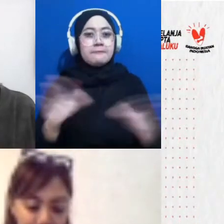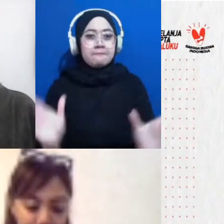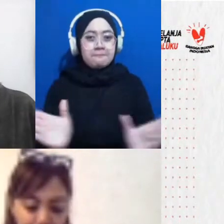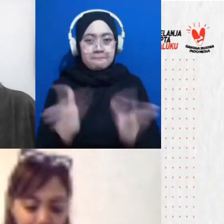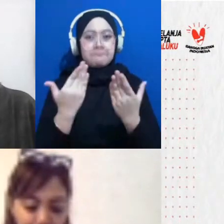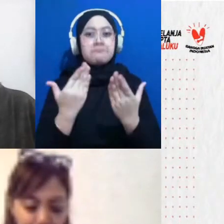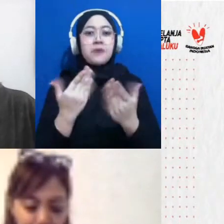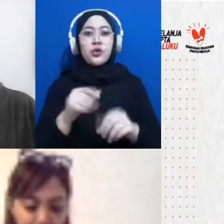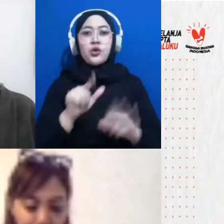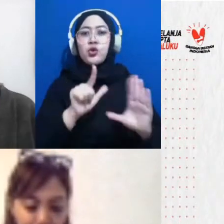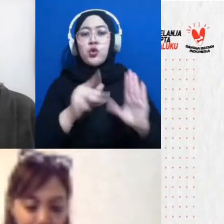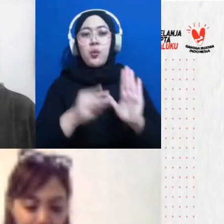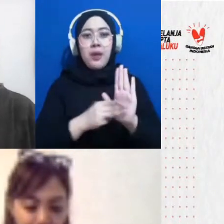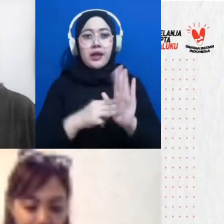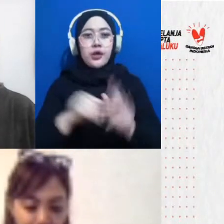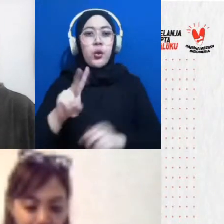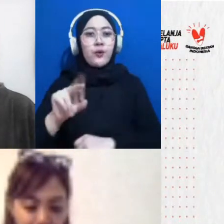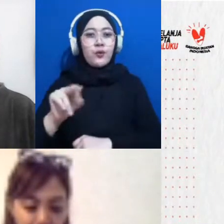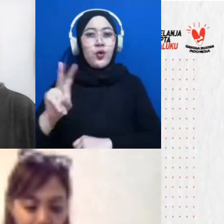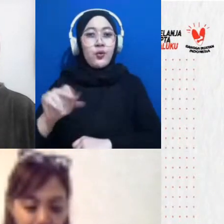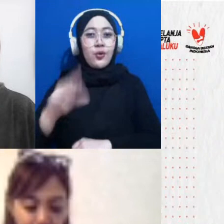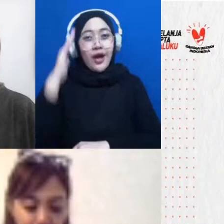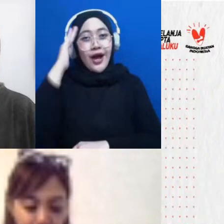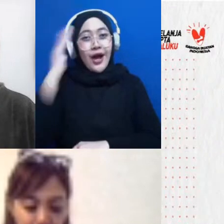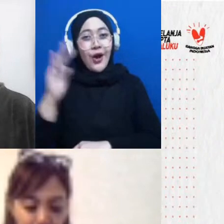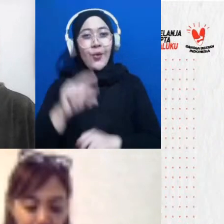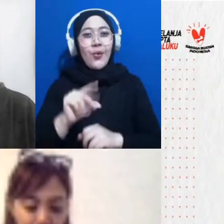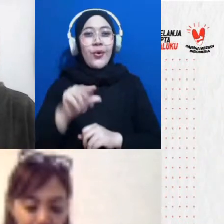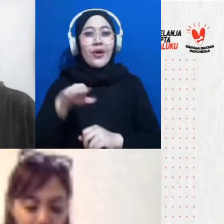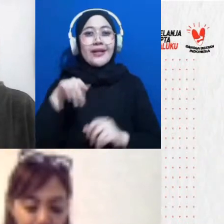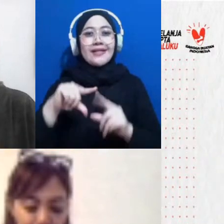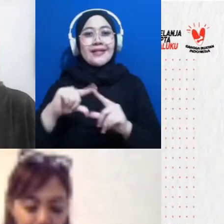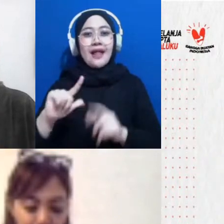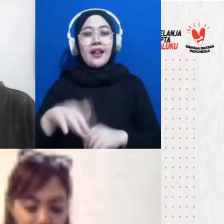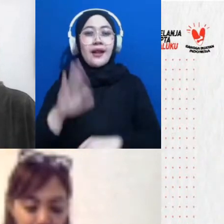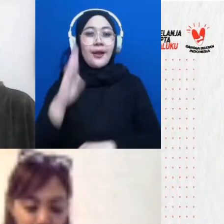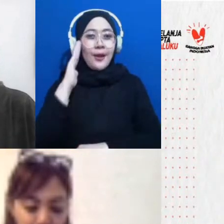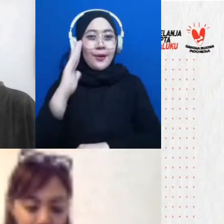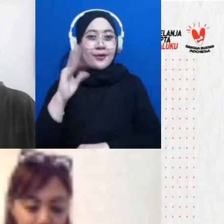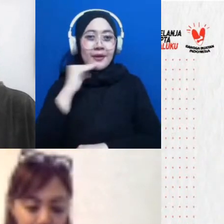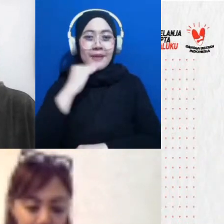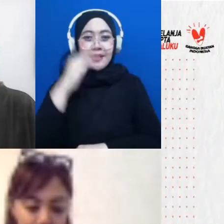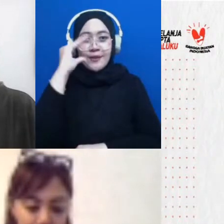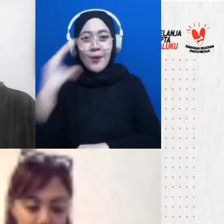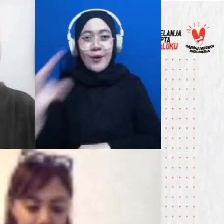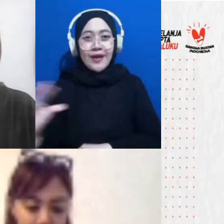7 Maret 2020. Halo, Kak Rizal. Selamat sore.